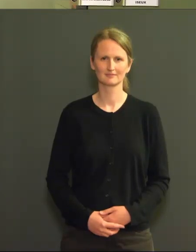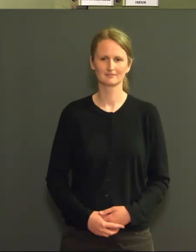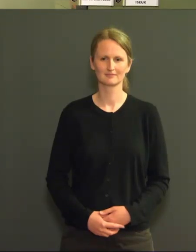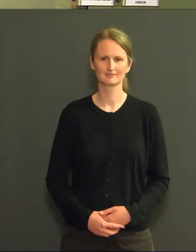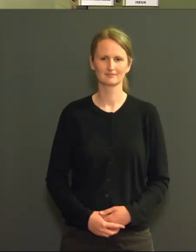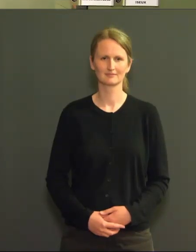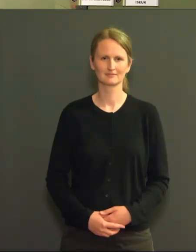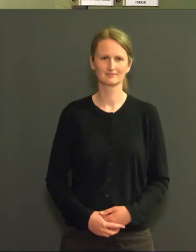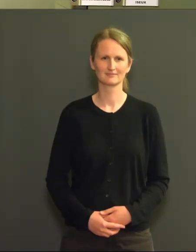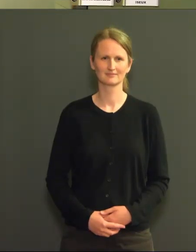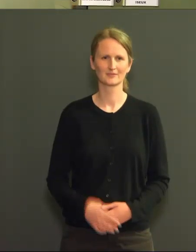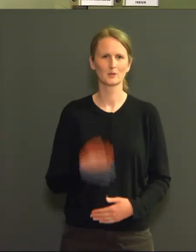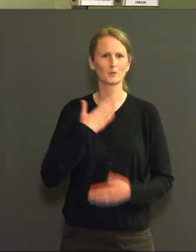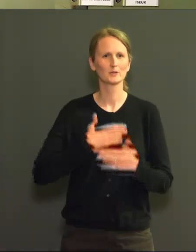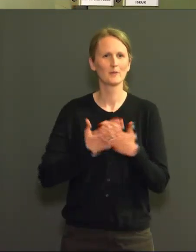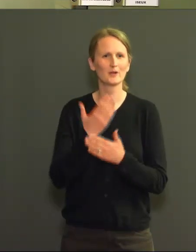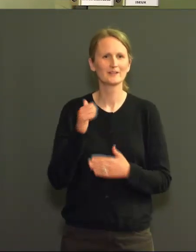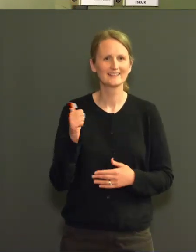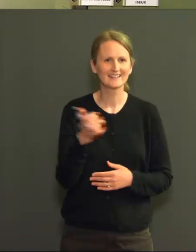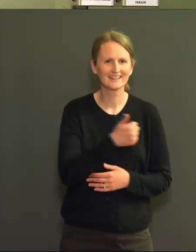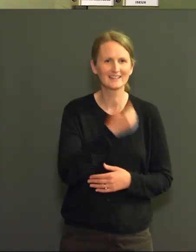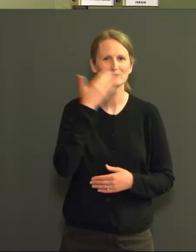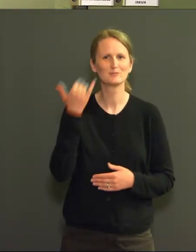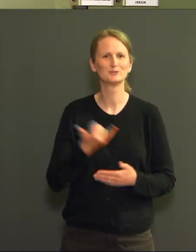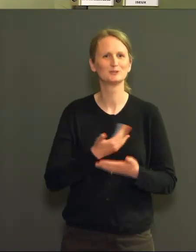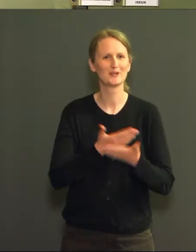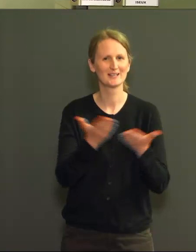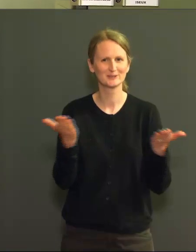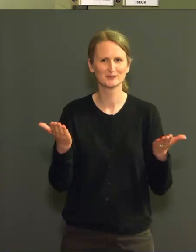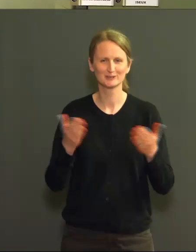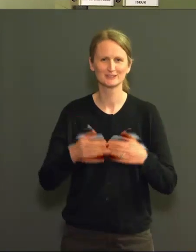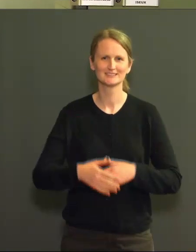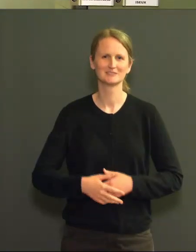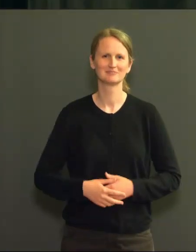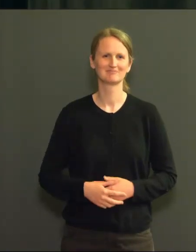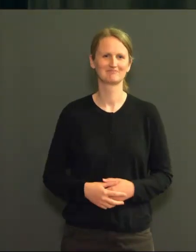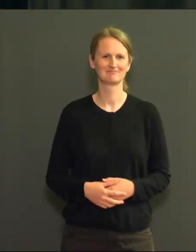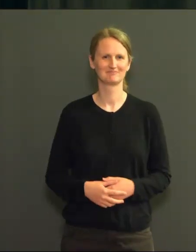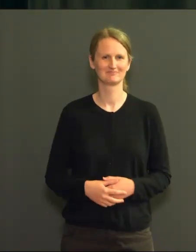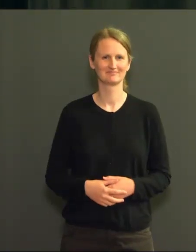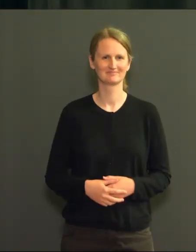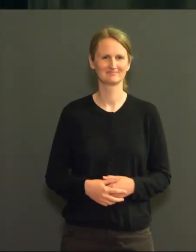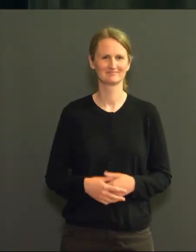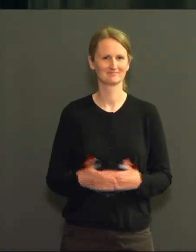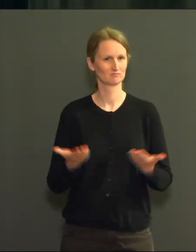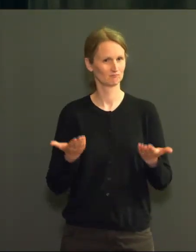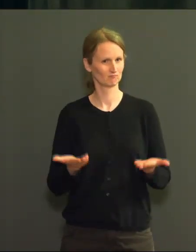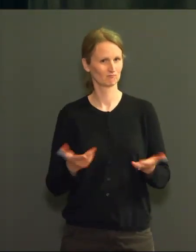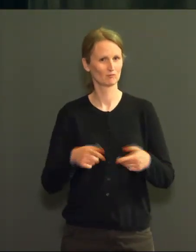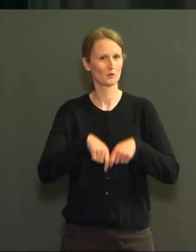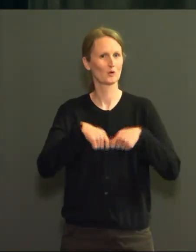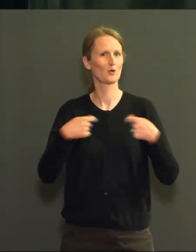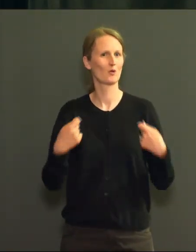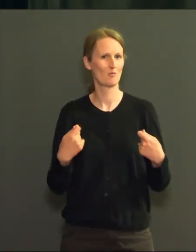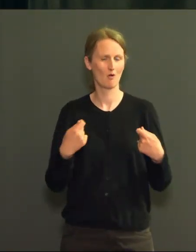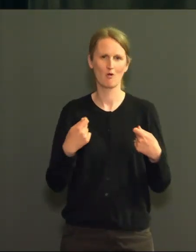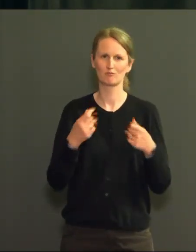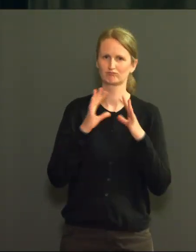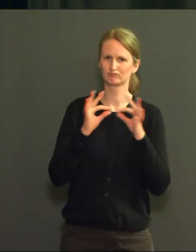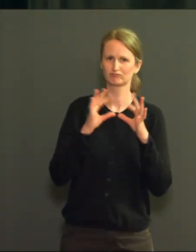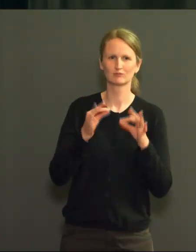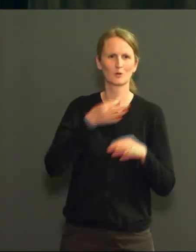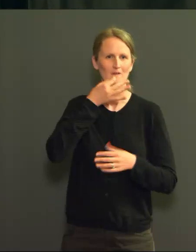Goedemorgen iedereen, bonjour à tous et à toutes. C'est le début de ce point d'information sur l'évolution